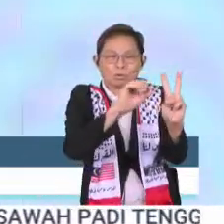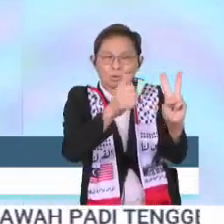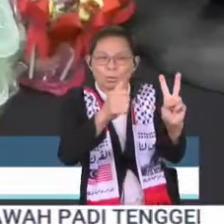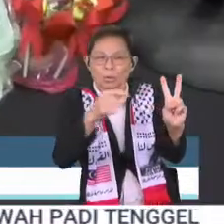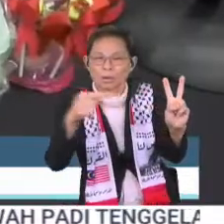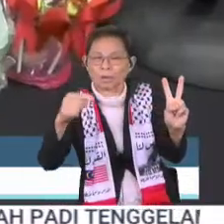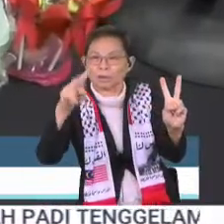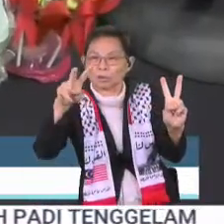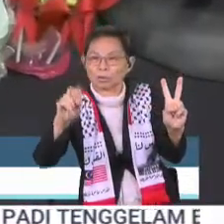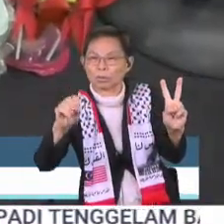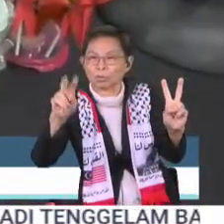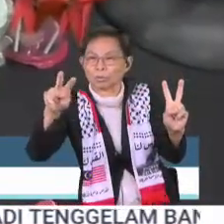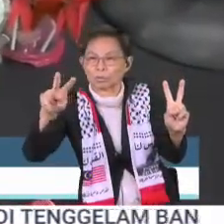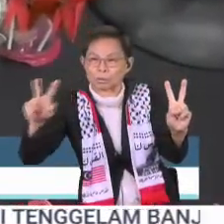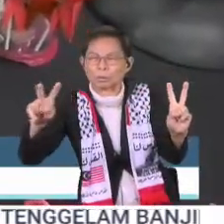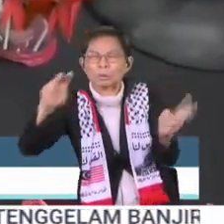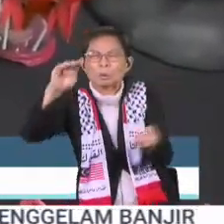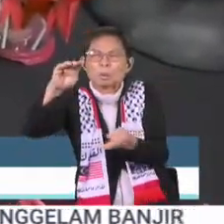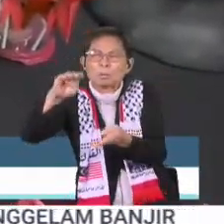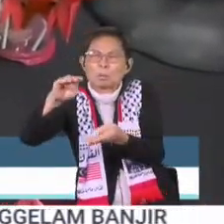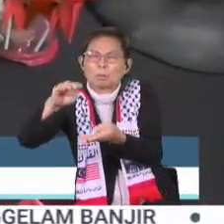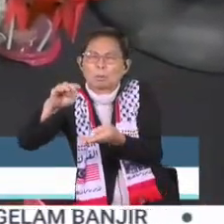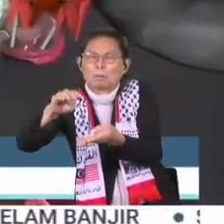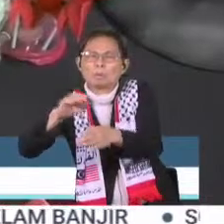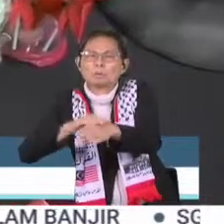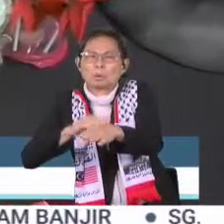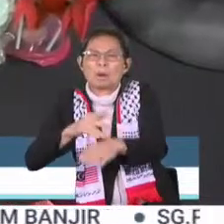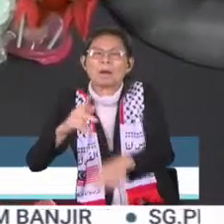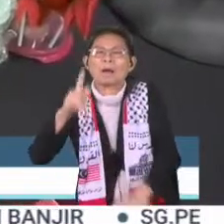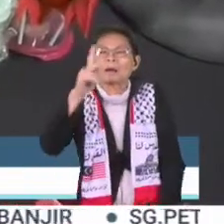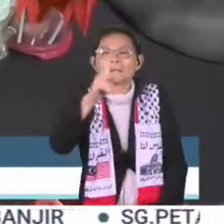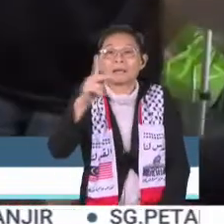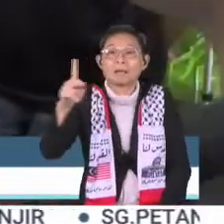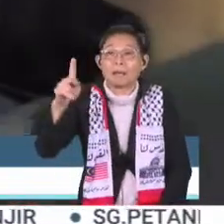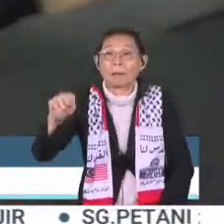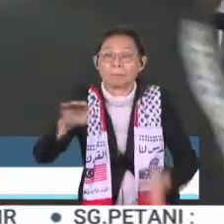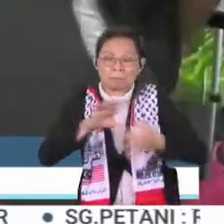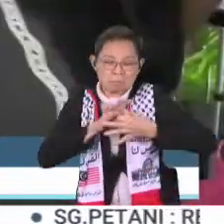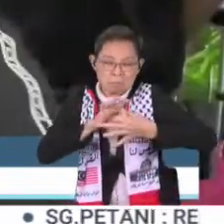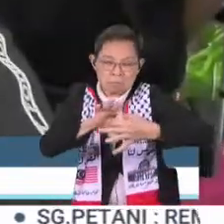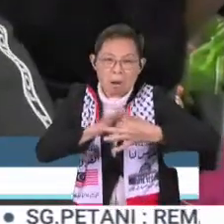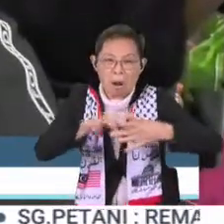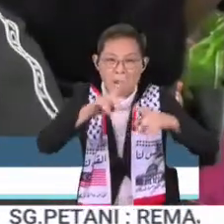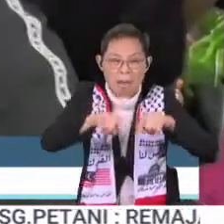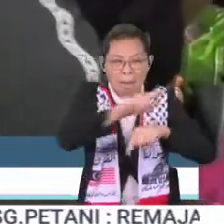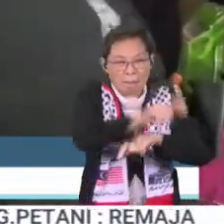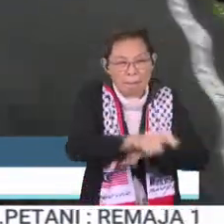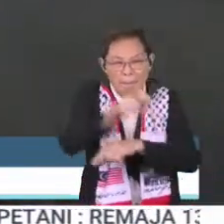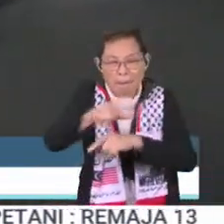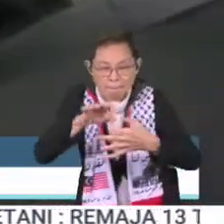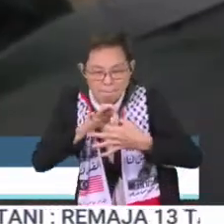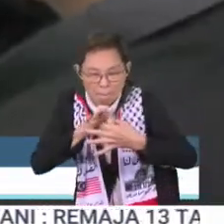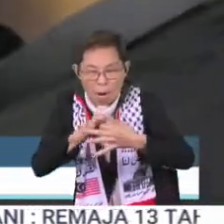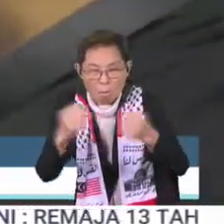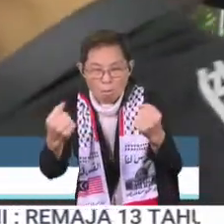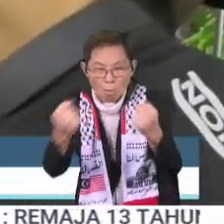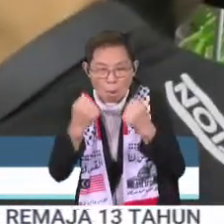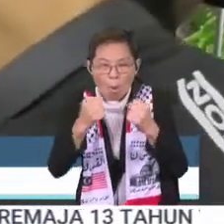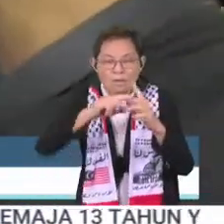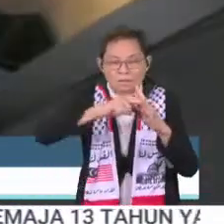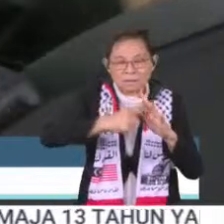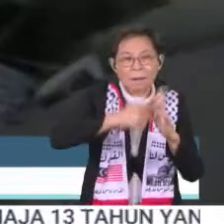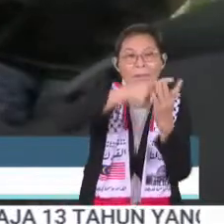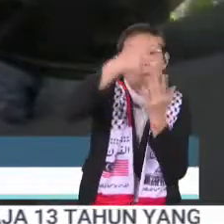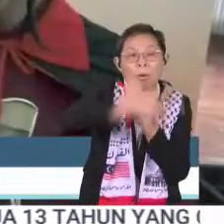2010 hingga 2022. Kementerian Kesihatan KKM dengan kerjasama pelbagai pihak akan terus memantapkan pelaksanaan